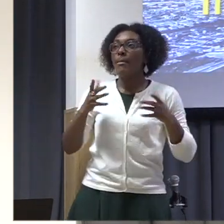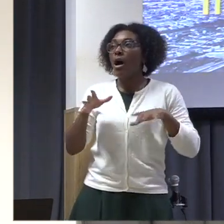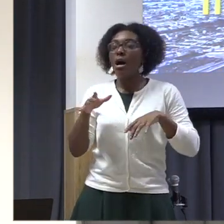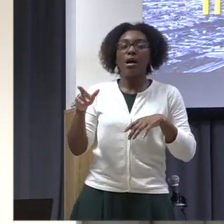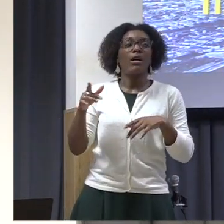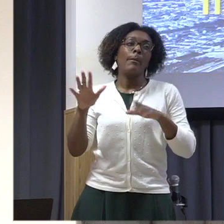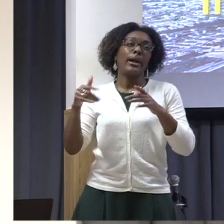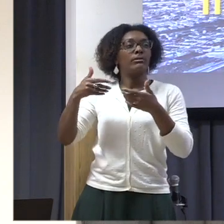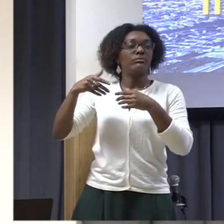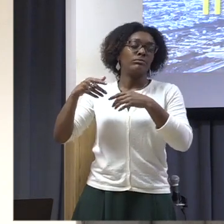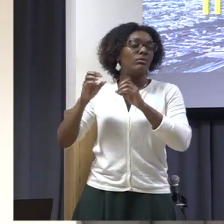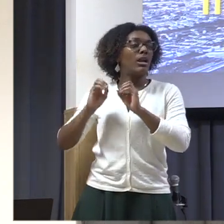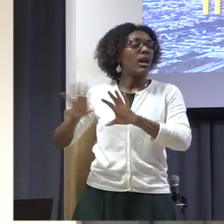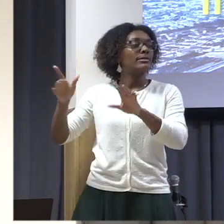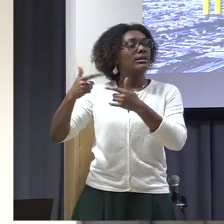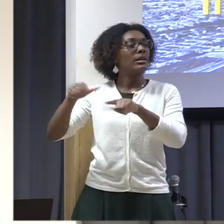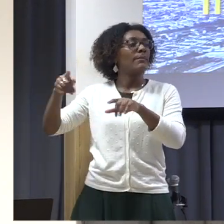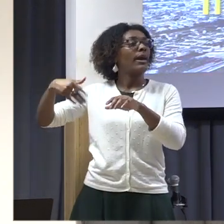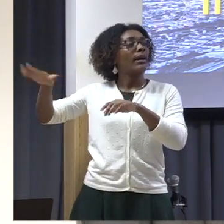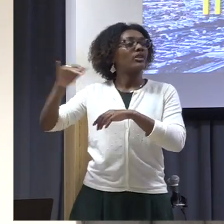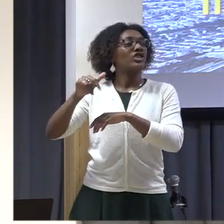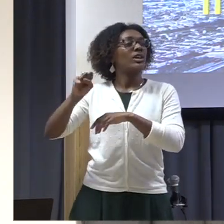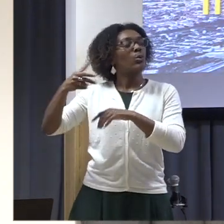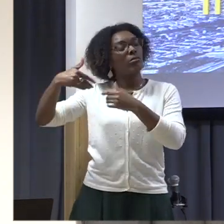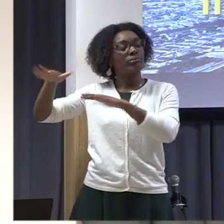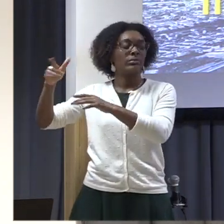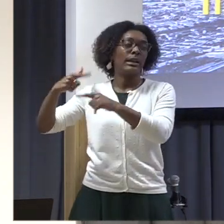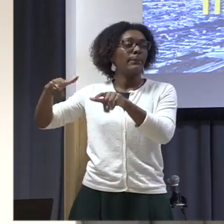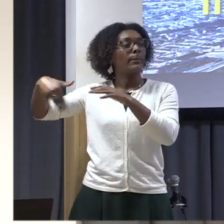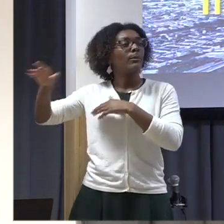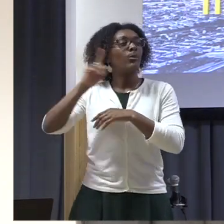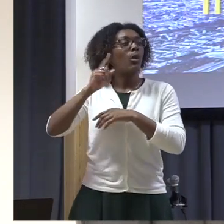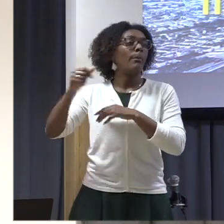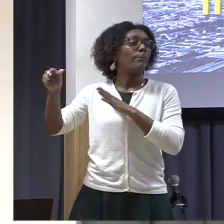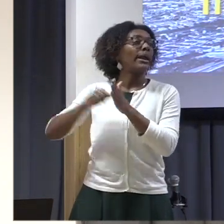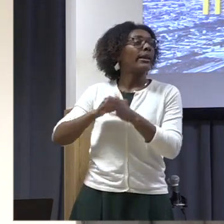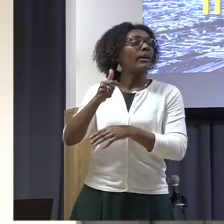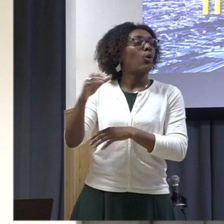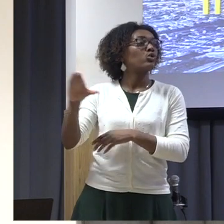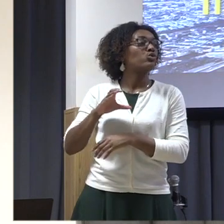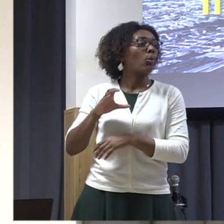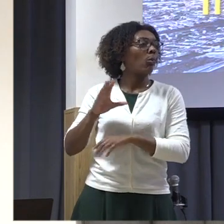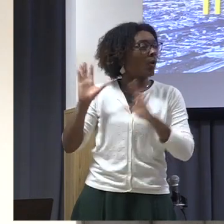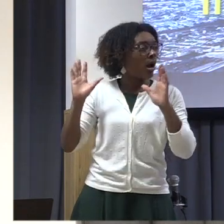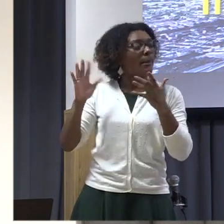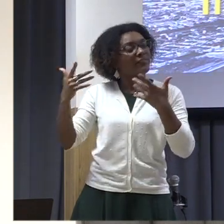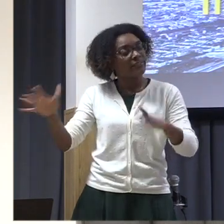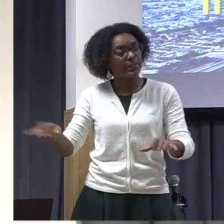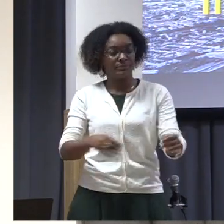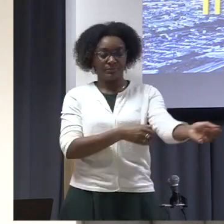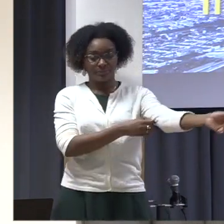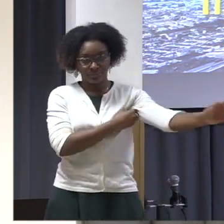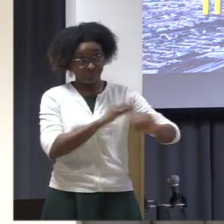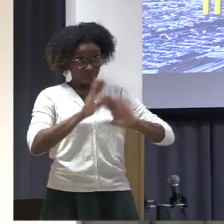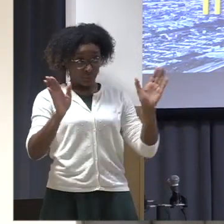obtenu de une caution nous allons prier cette apparence et hier qu'ils délivrent